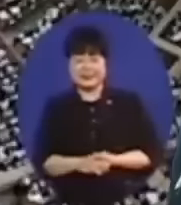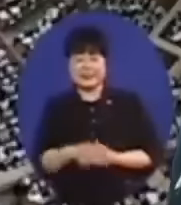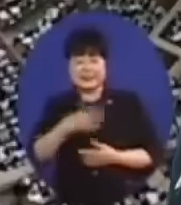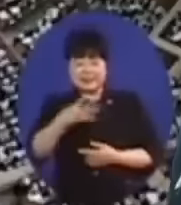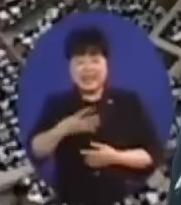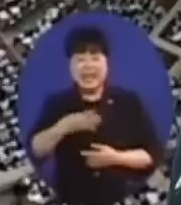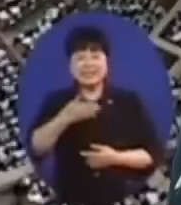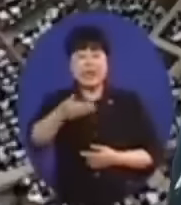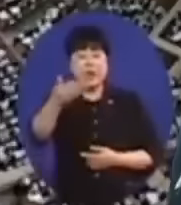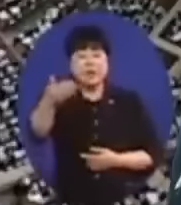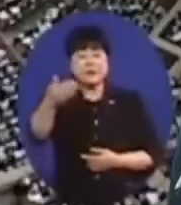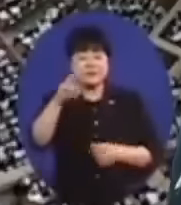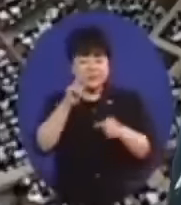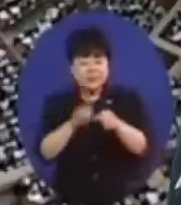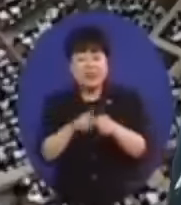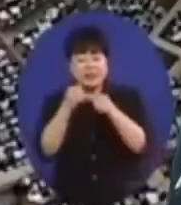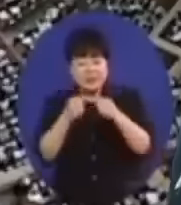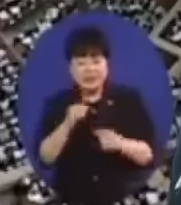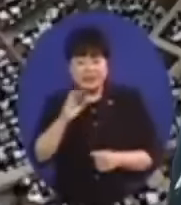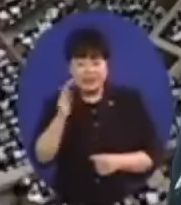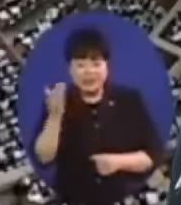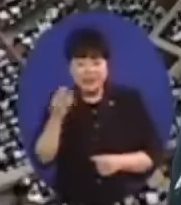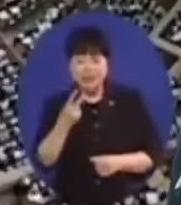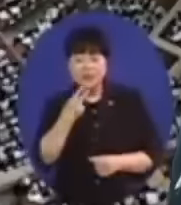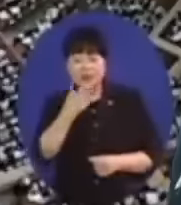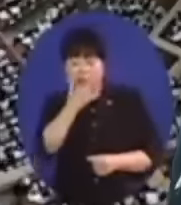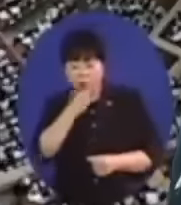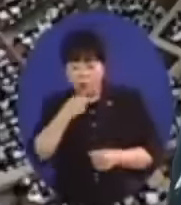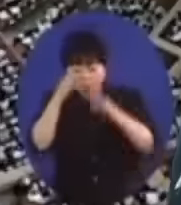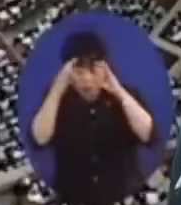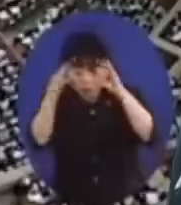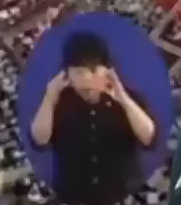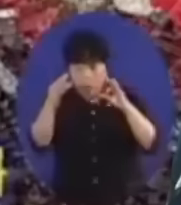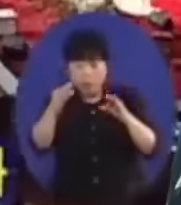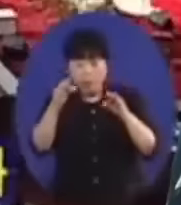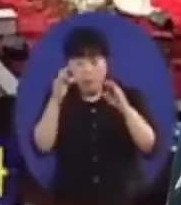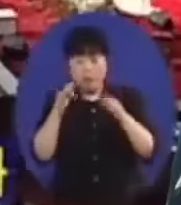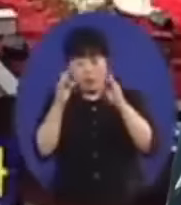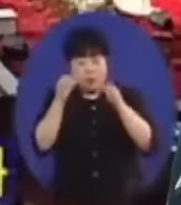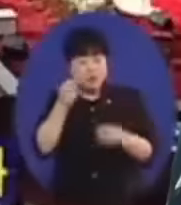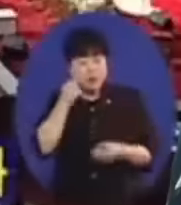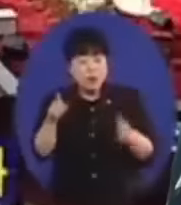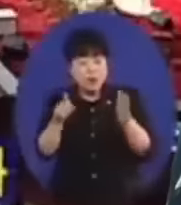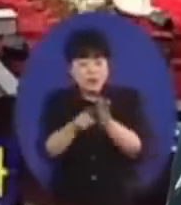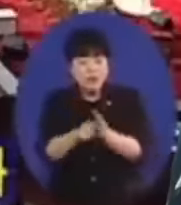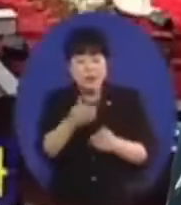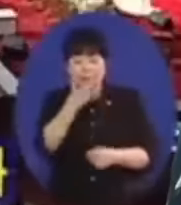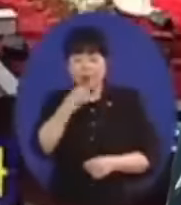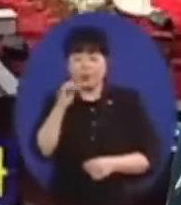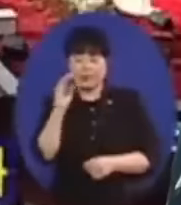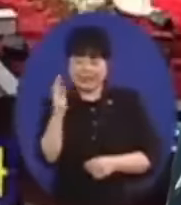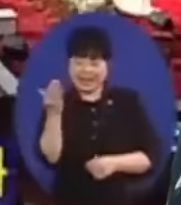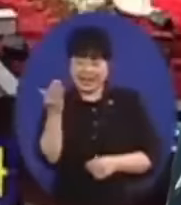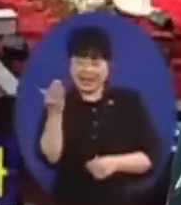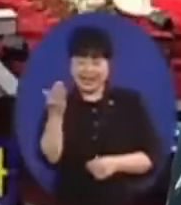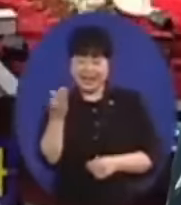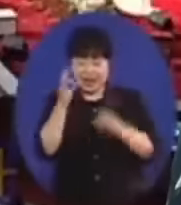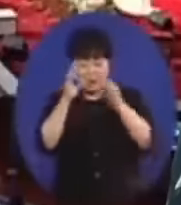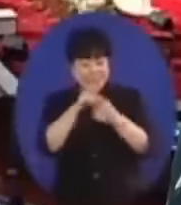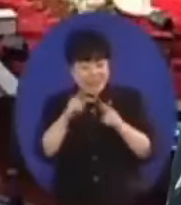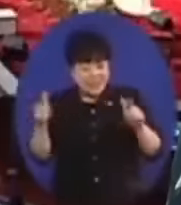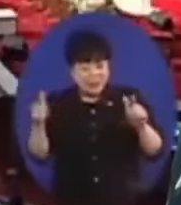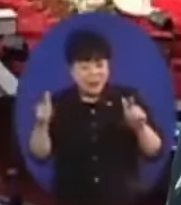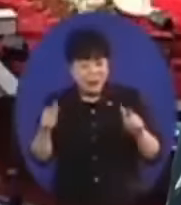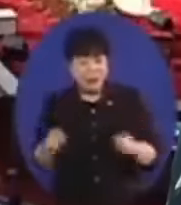4차원적으로 살 수 있게 되는 것입니다. 요한복음 20장 29절에 보지 못하고 믿는 자들은 복되다. 안 보여도,